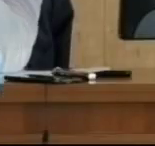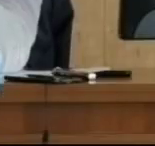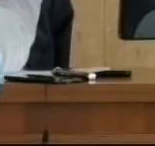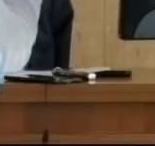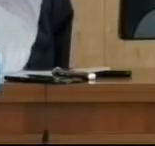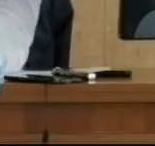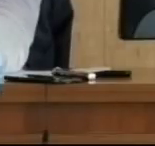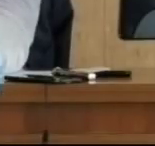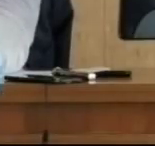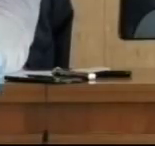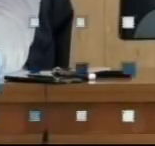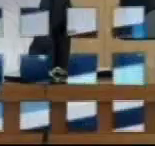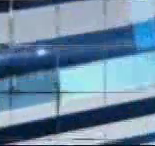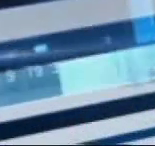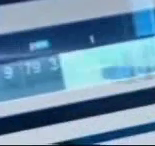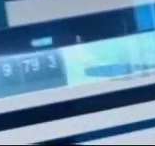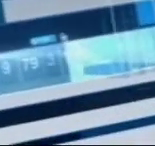захламления города